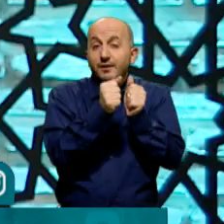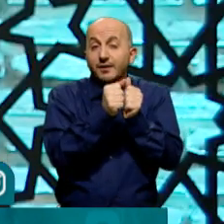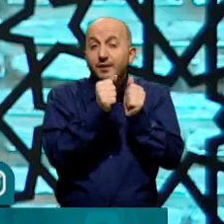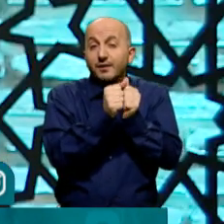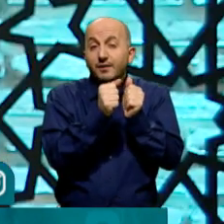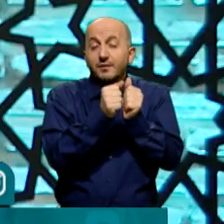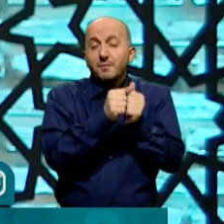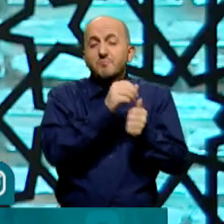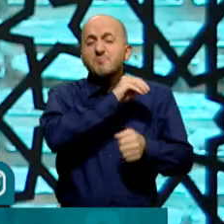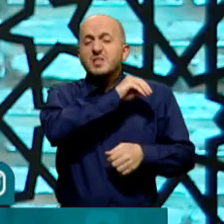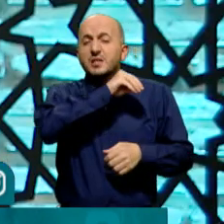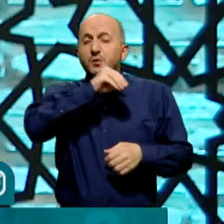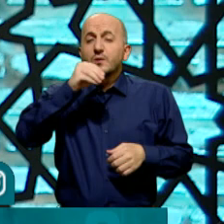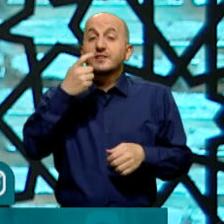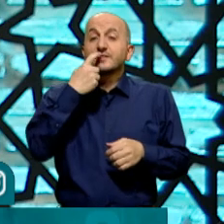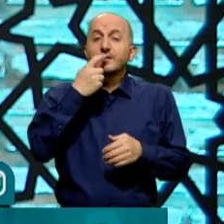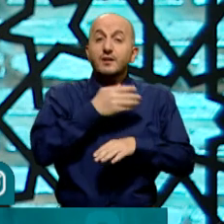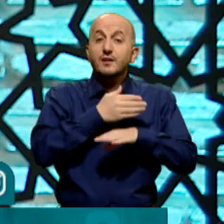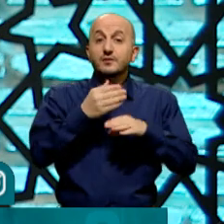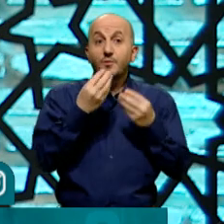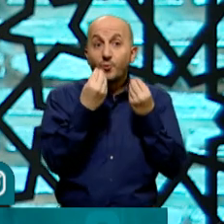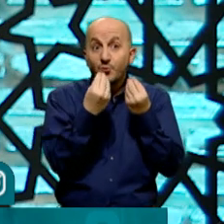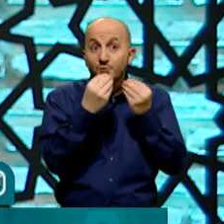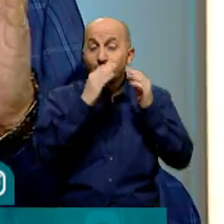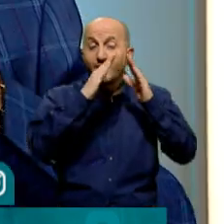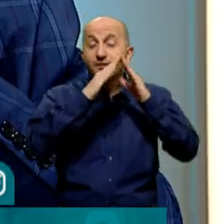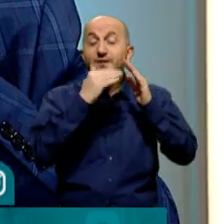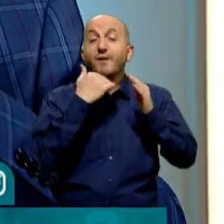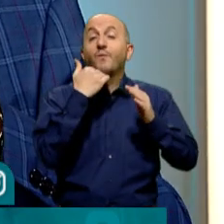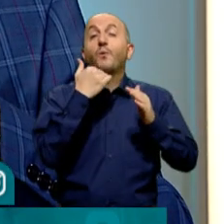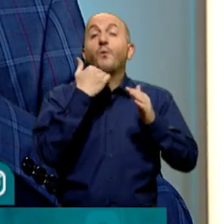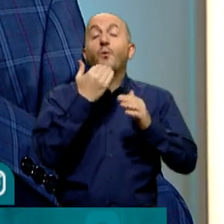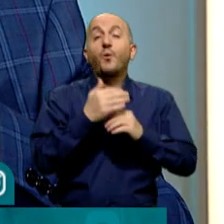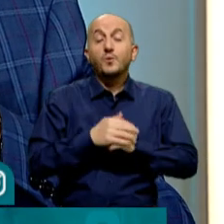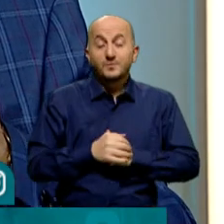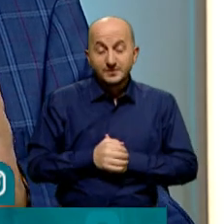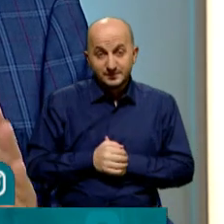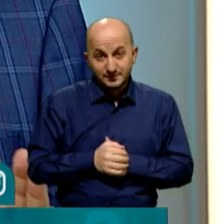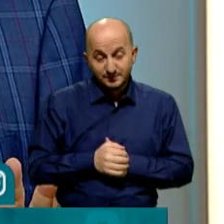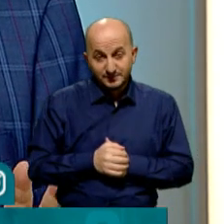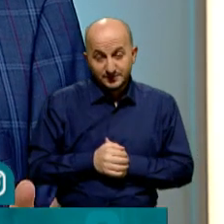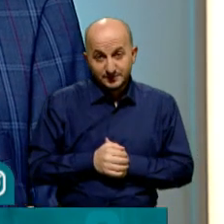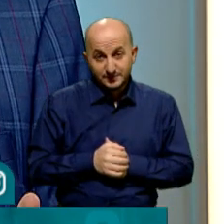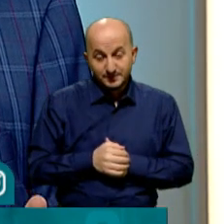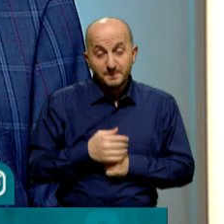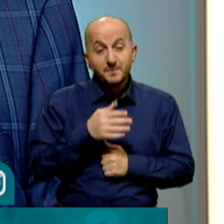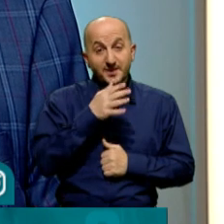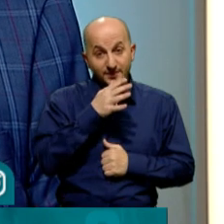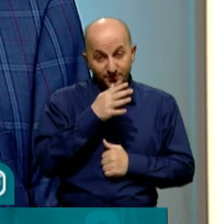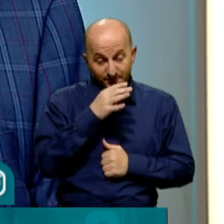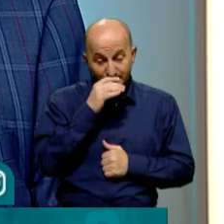değil milyonlarca sene geçse bu intizamda, bu güzellikte, bu ihtişamda orada bulunamayacağını